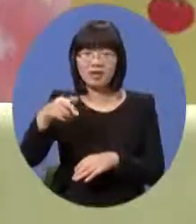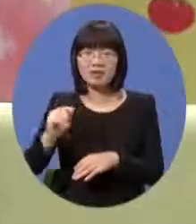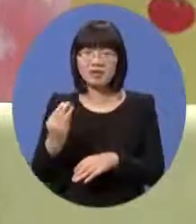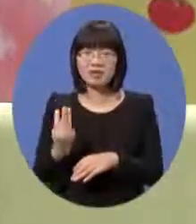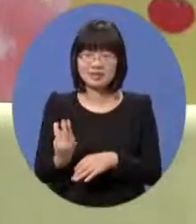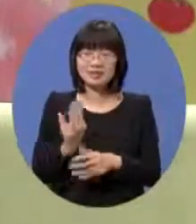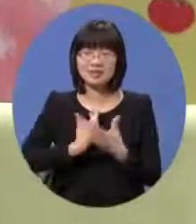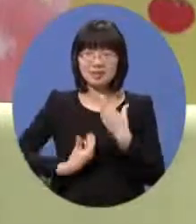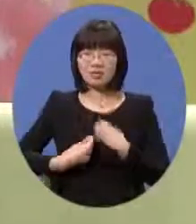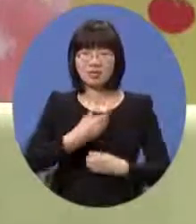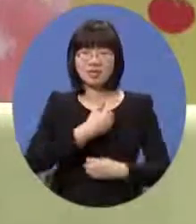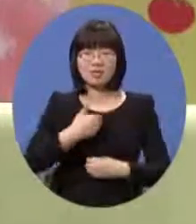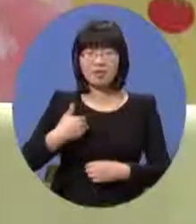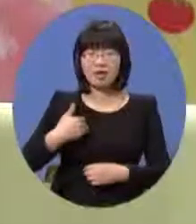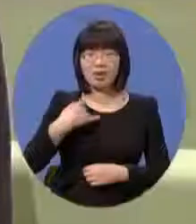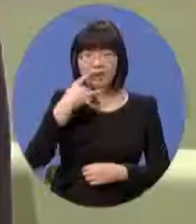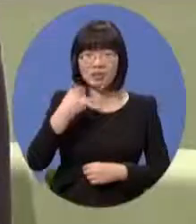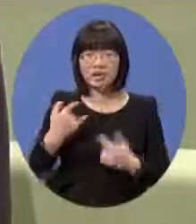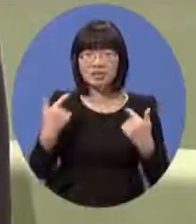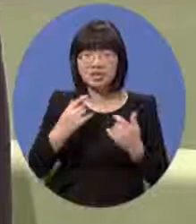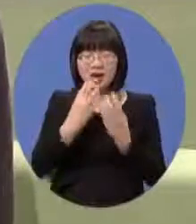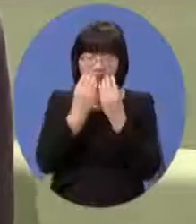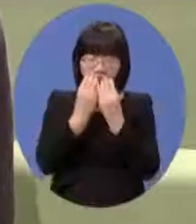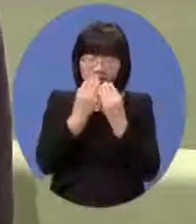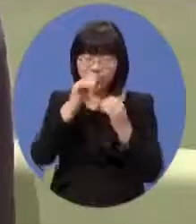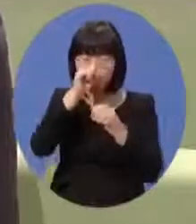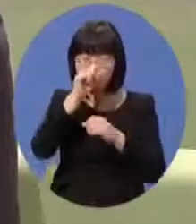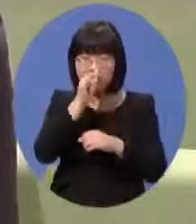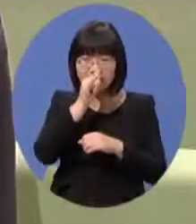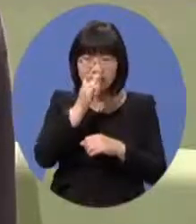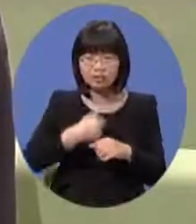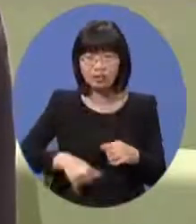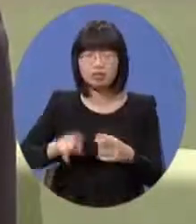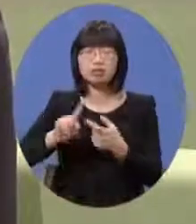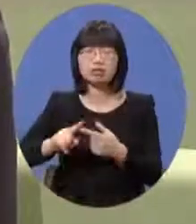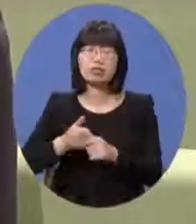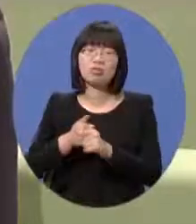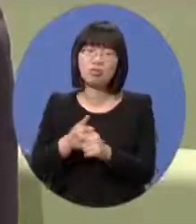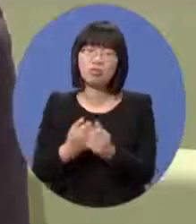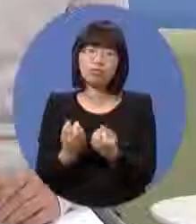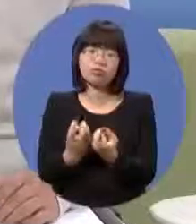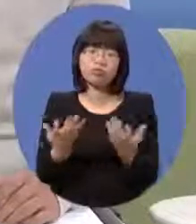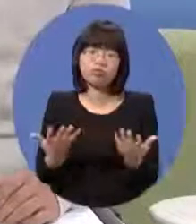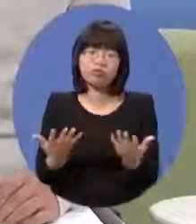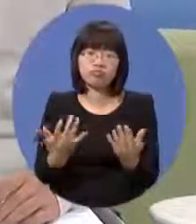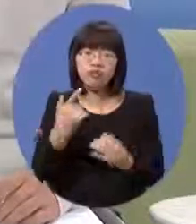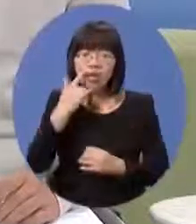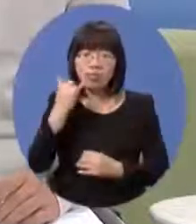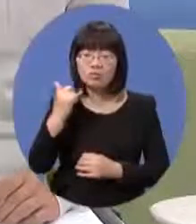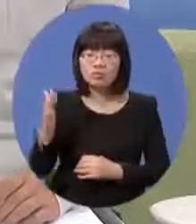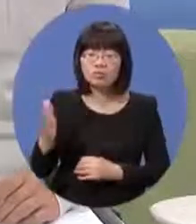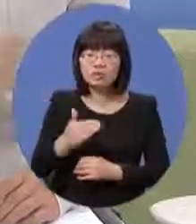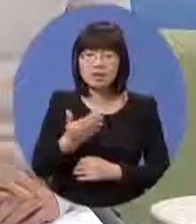네. 아, 엄마가 맨날 패스트푸드만 좋아하면 아이도 그렇게 되는 거예요. 그렇군요. 엄마, 아빠부터 식성을 바꾸셔야 됩니다.